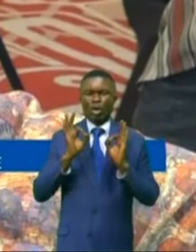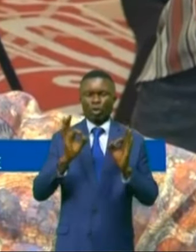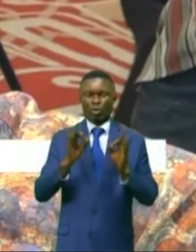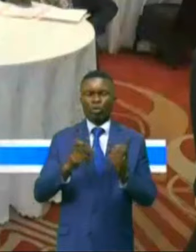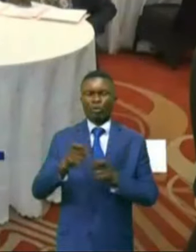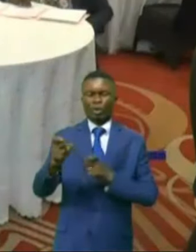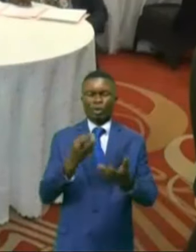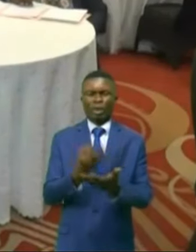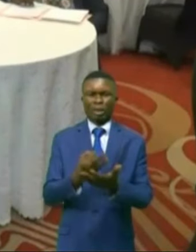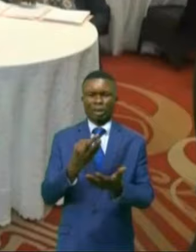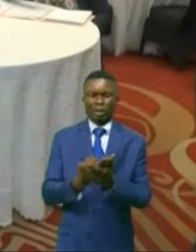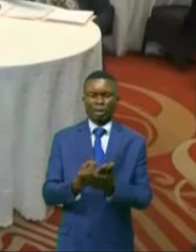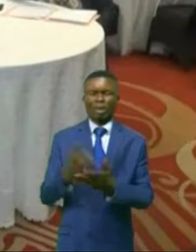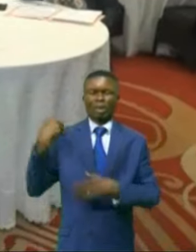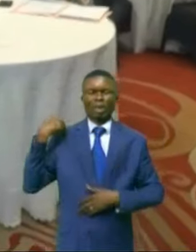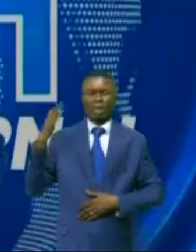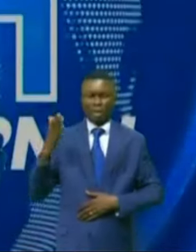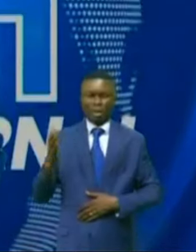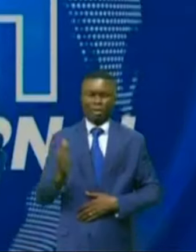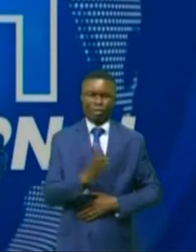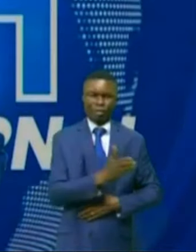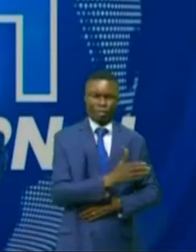gestion des finances publiques.